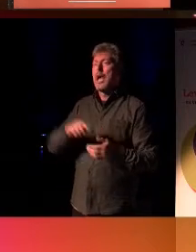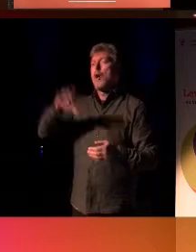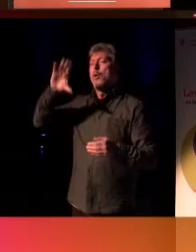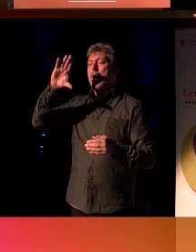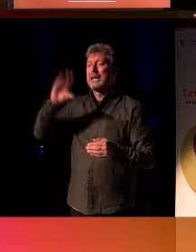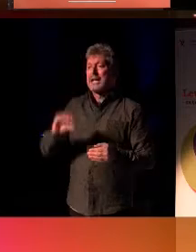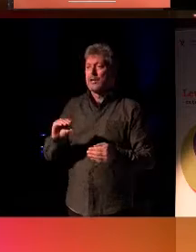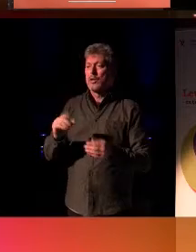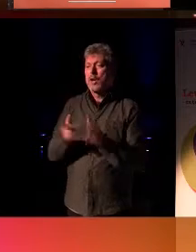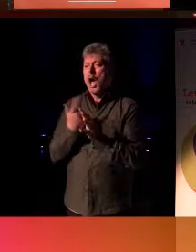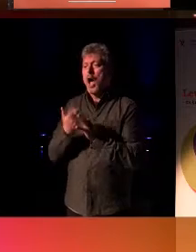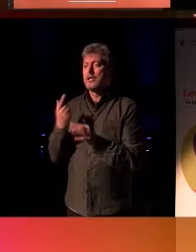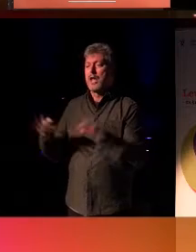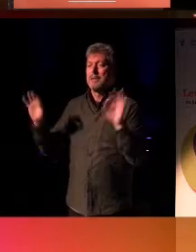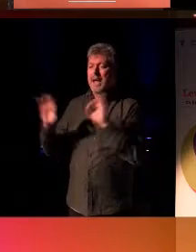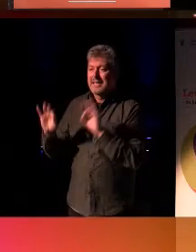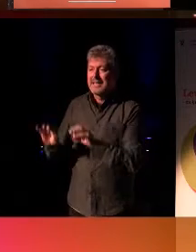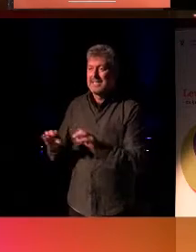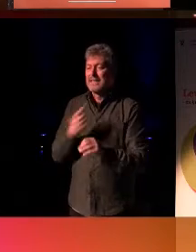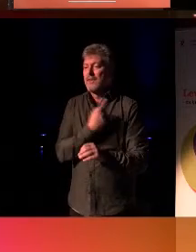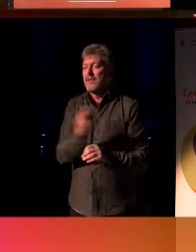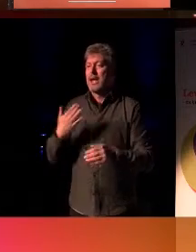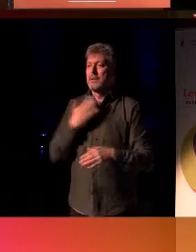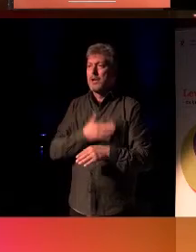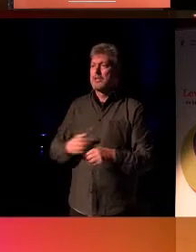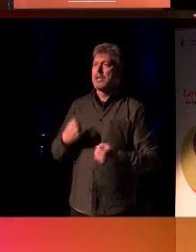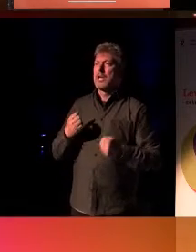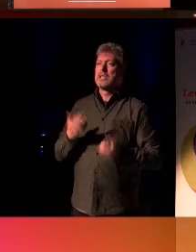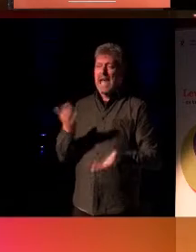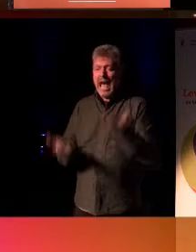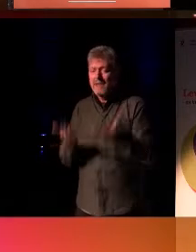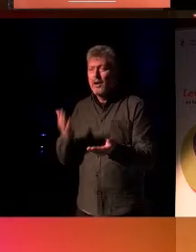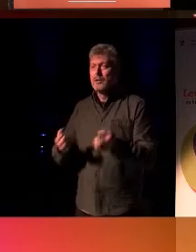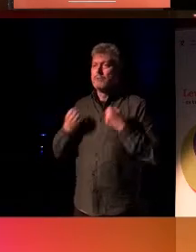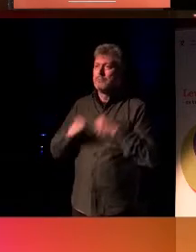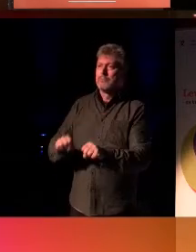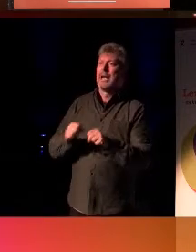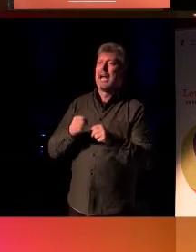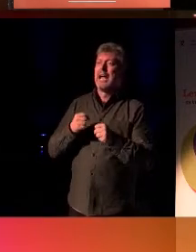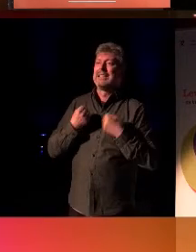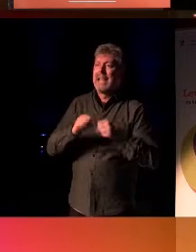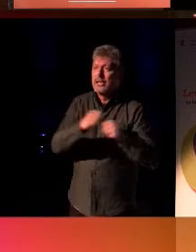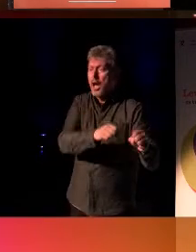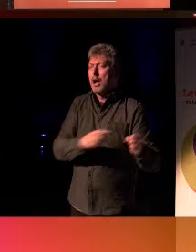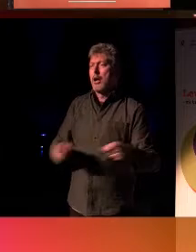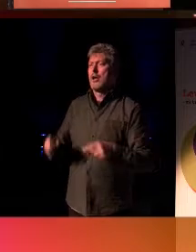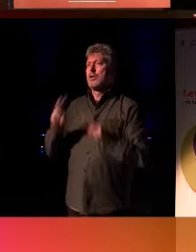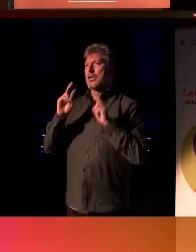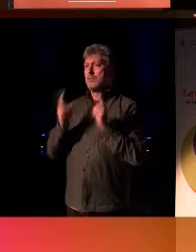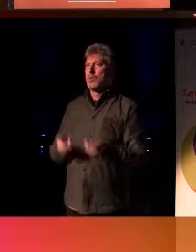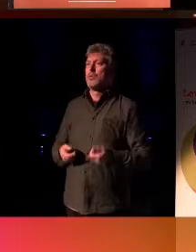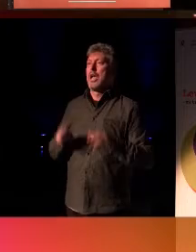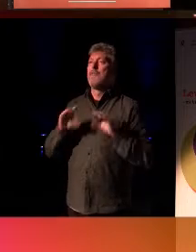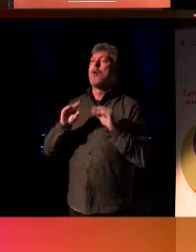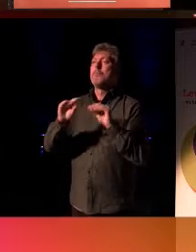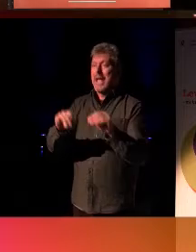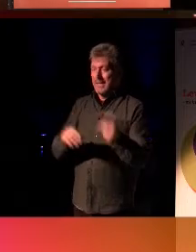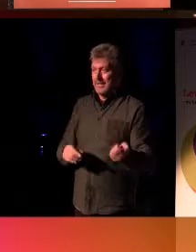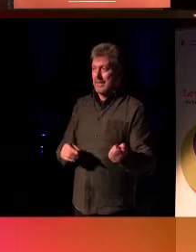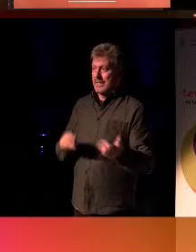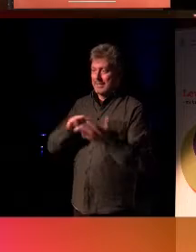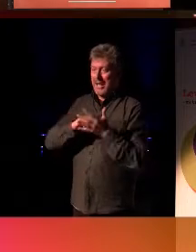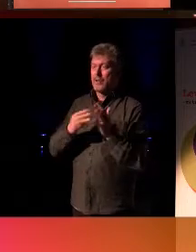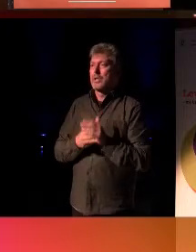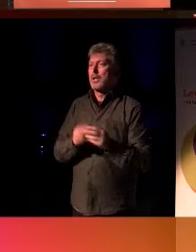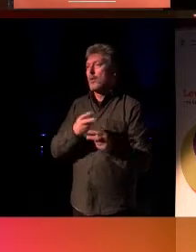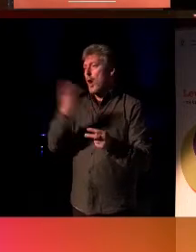antall legemidler per pasient, de evaluerer, de setter i gang tiltak, de bruker forbedringsmetodikken. Et annet eksempel er